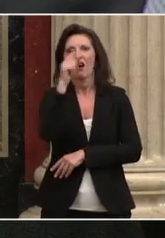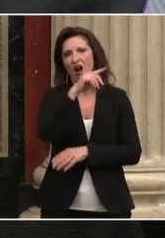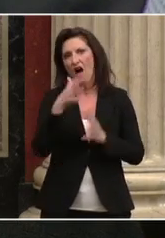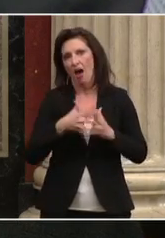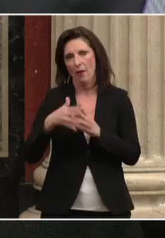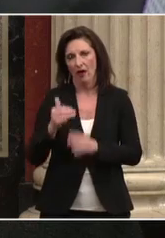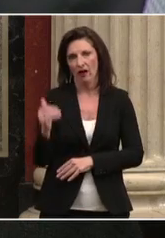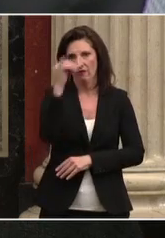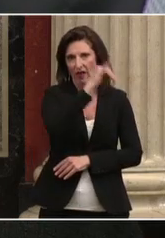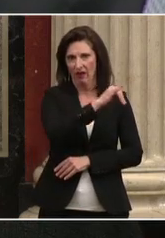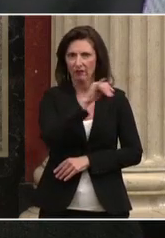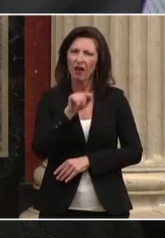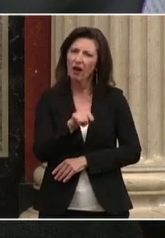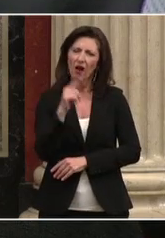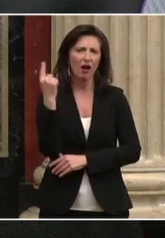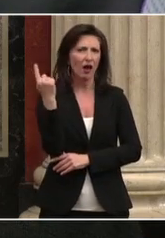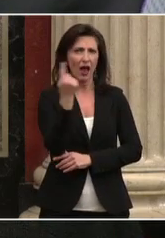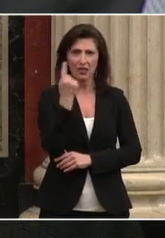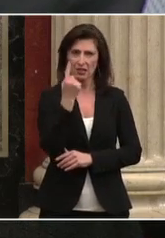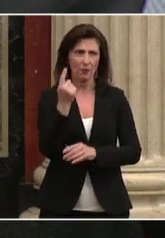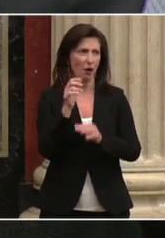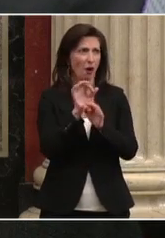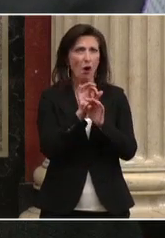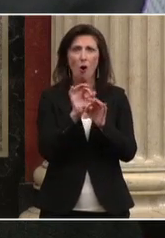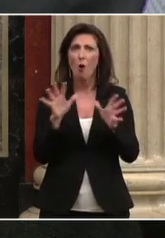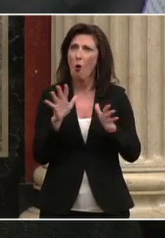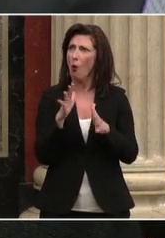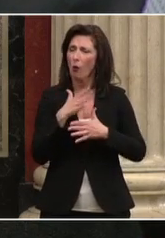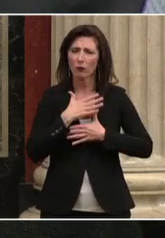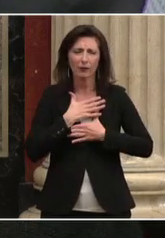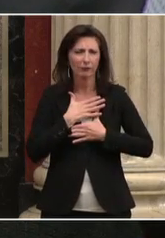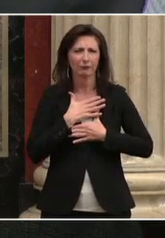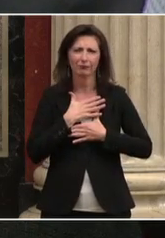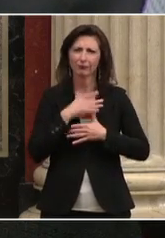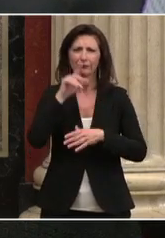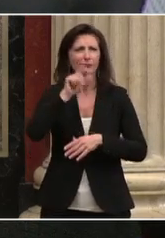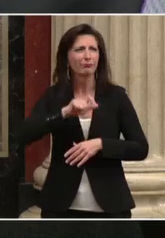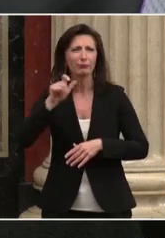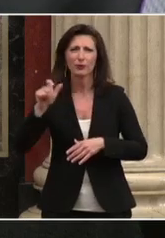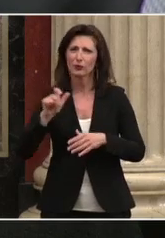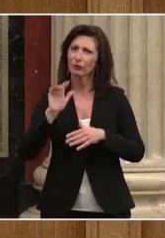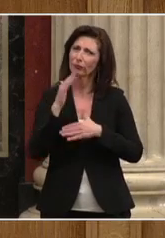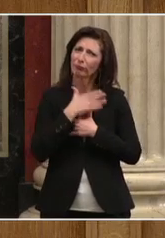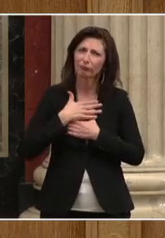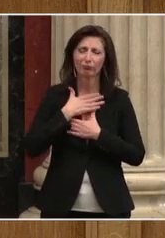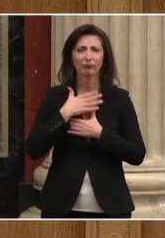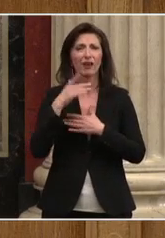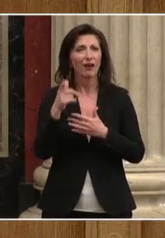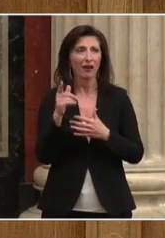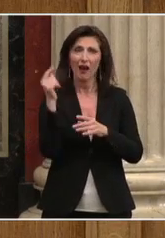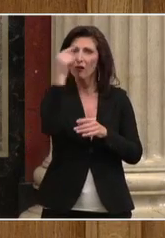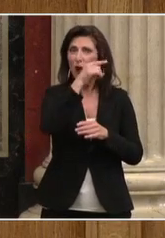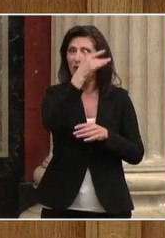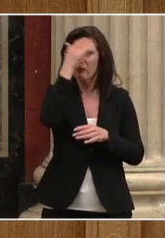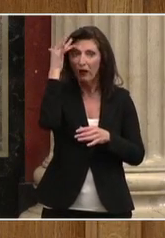Walter Ahlen war einsam, ohne seine Liebsten auf einem fremden Kontinent, aber er hat